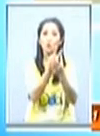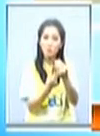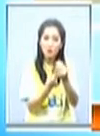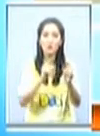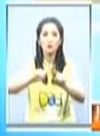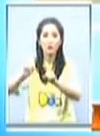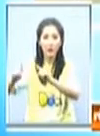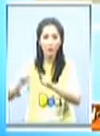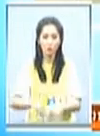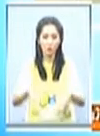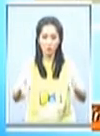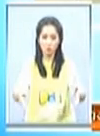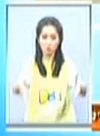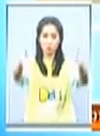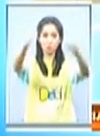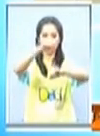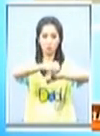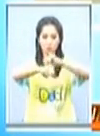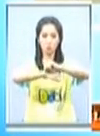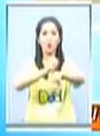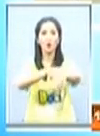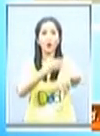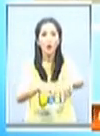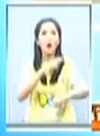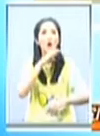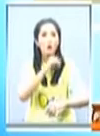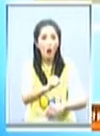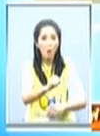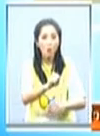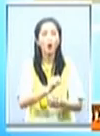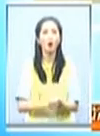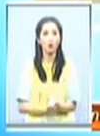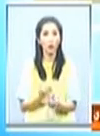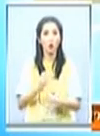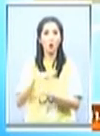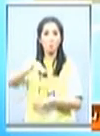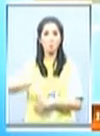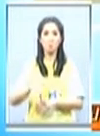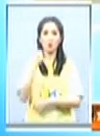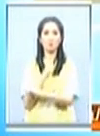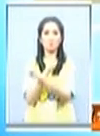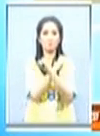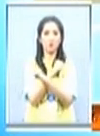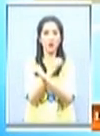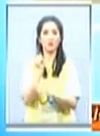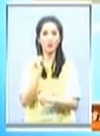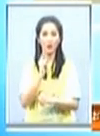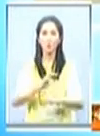ก่าให้รองรับแผ่นดินไหวได้สำหรับเมืองที่มีความปลอดภัยสูงหรือว่ามากที่สุดนะคะอันดับหนึ่งก็คือกรุงโตเ